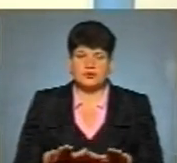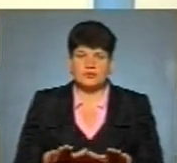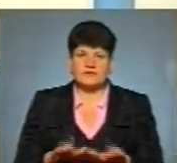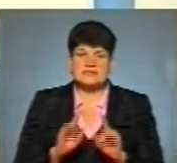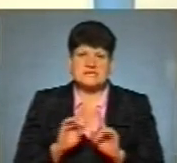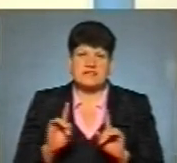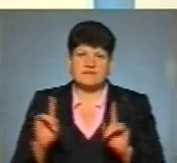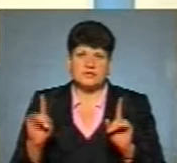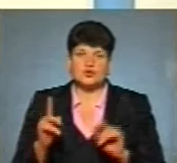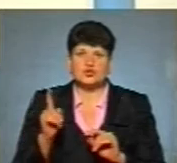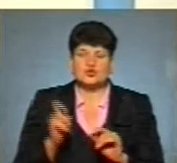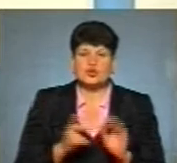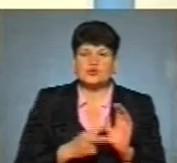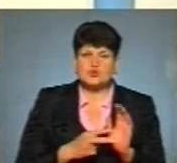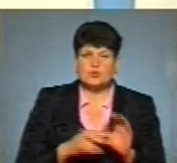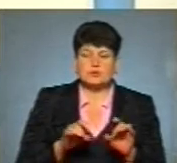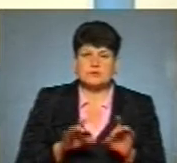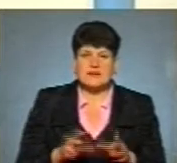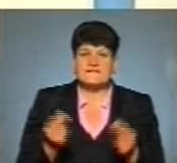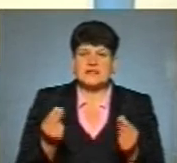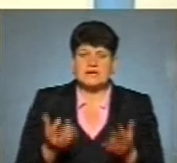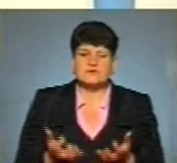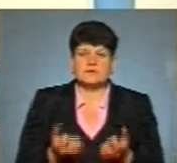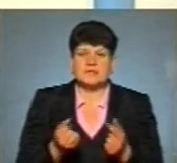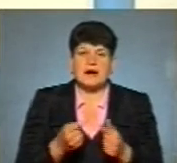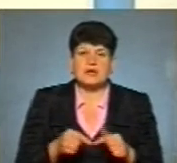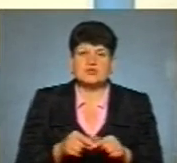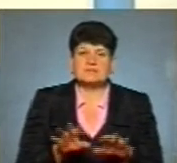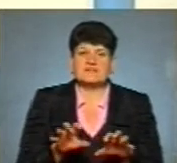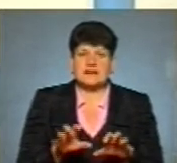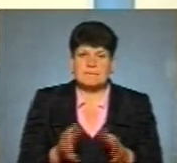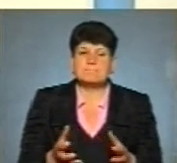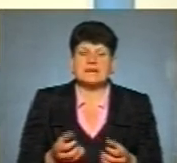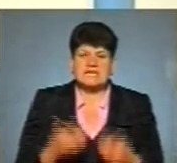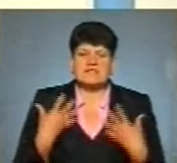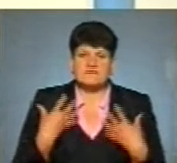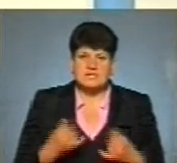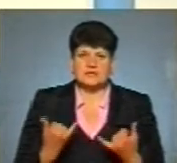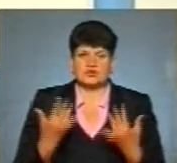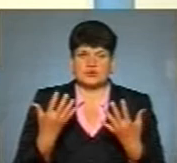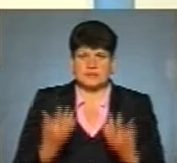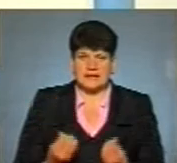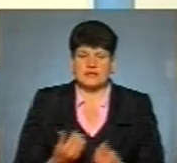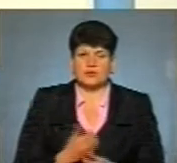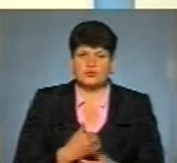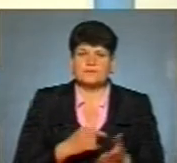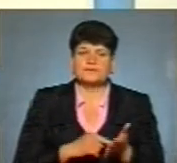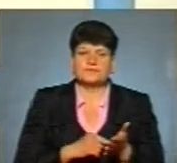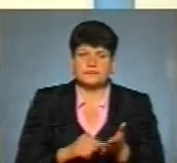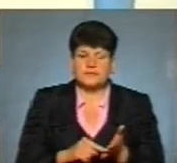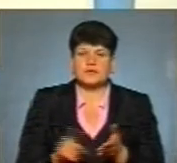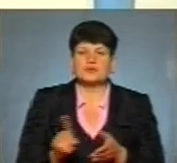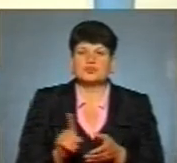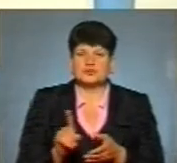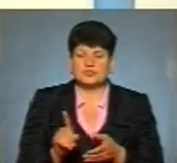винятком 107-ї постанови фінансова підтримка галузі тваринництва, прийняті вже на сьогоднішній день. І хотів би відмітити,